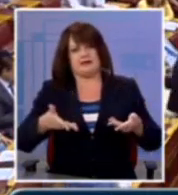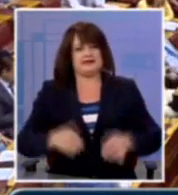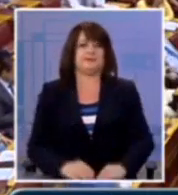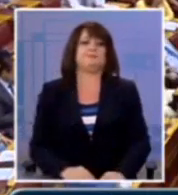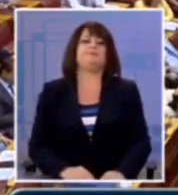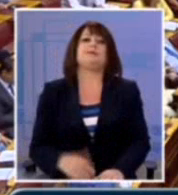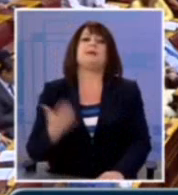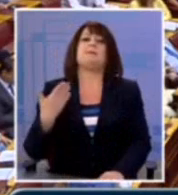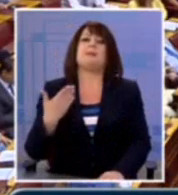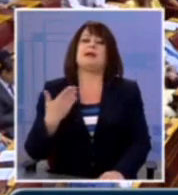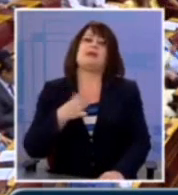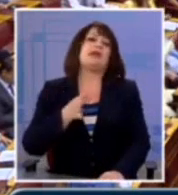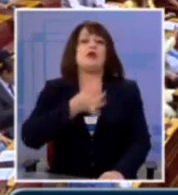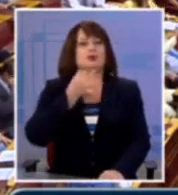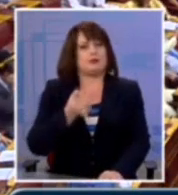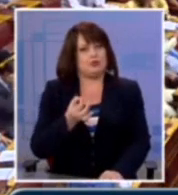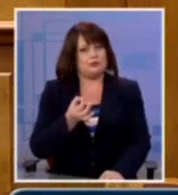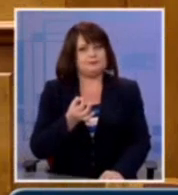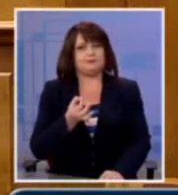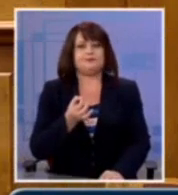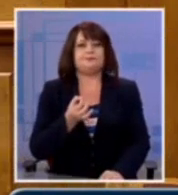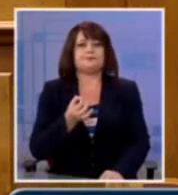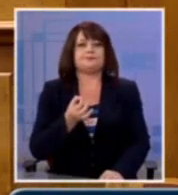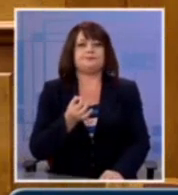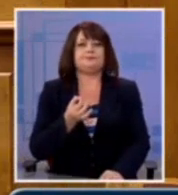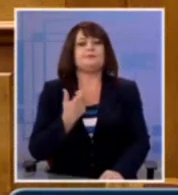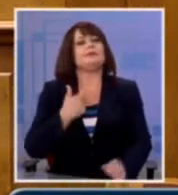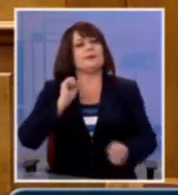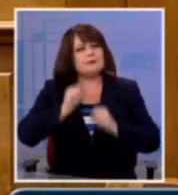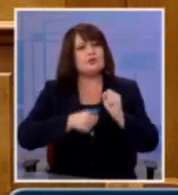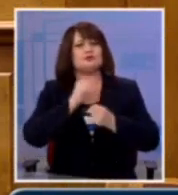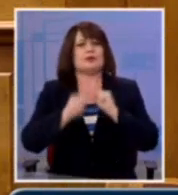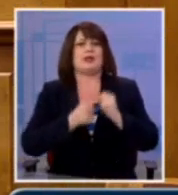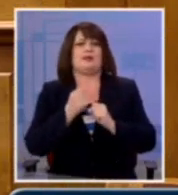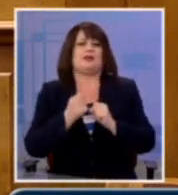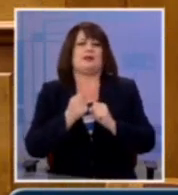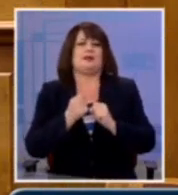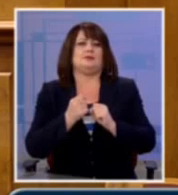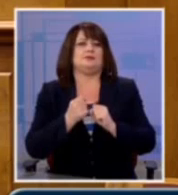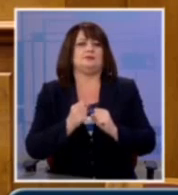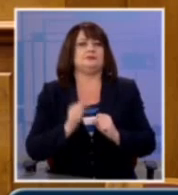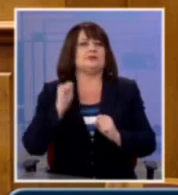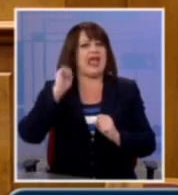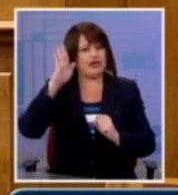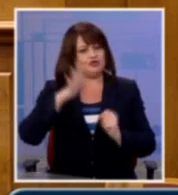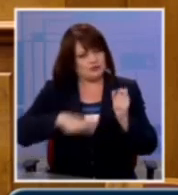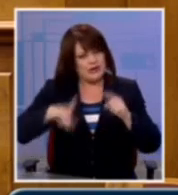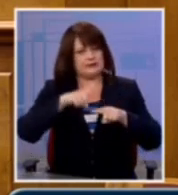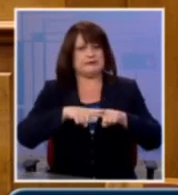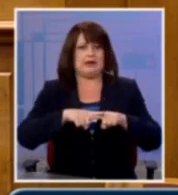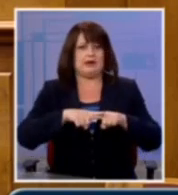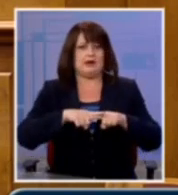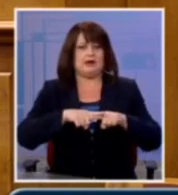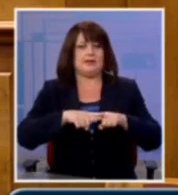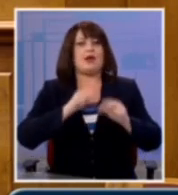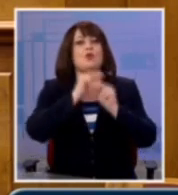αυτό, θέλω να τονίσω την προσπάθεια που καταβάλλεται έξωθεν και έσωθεν,